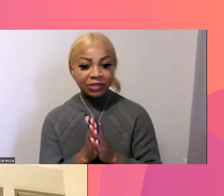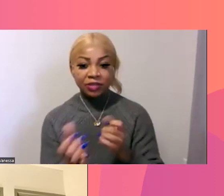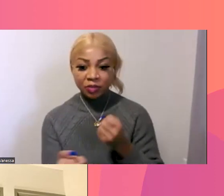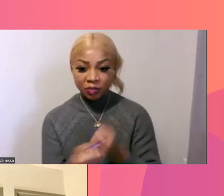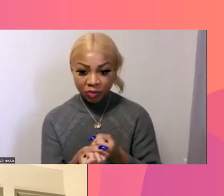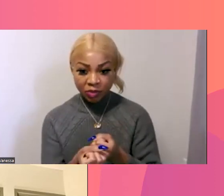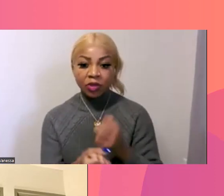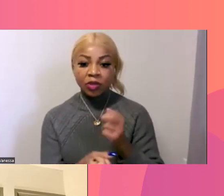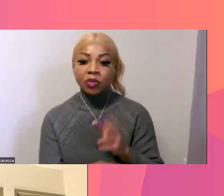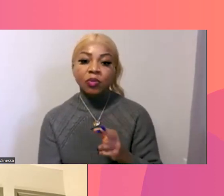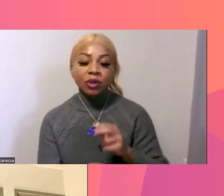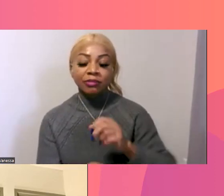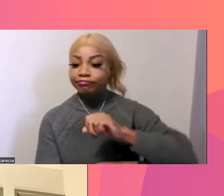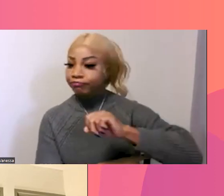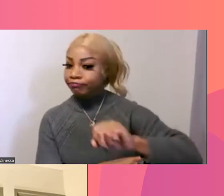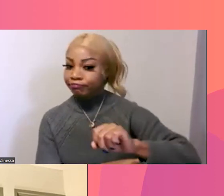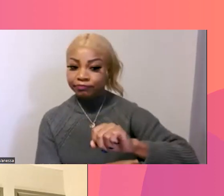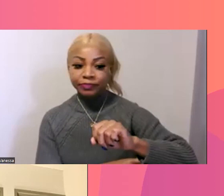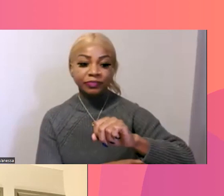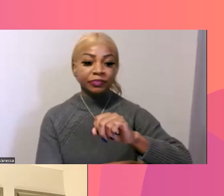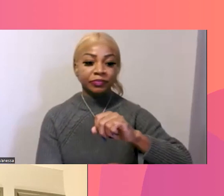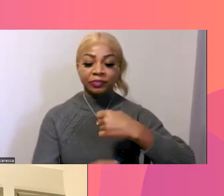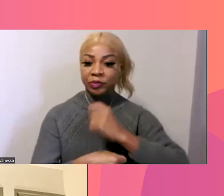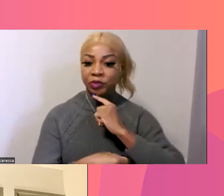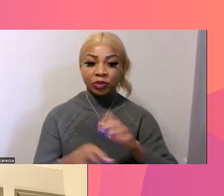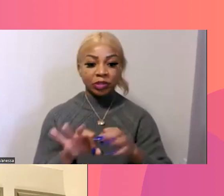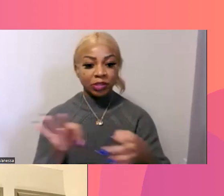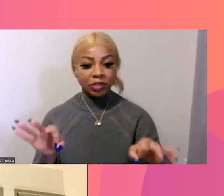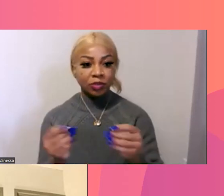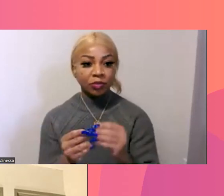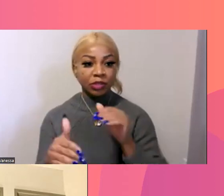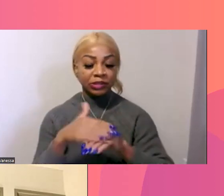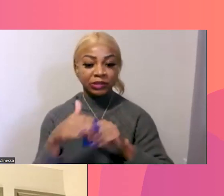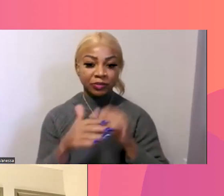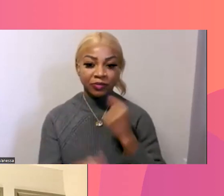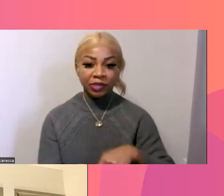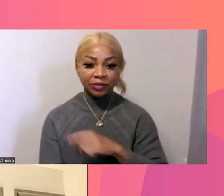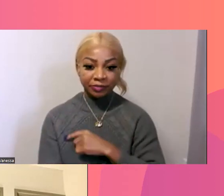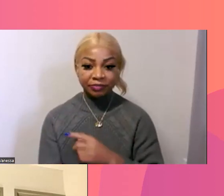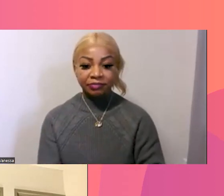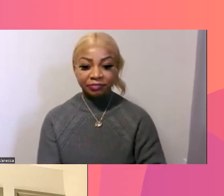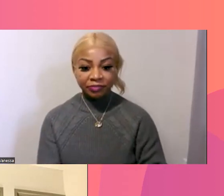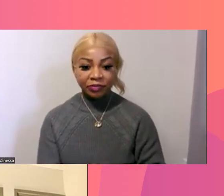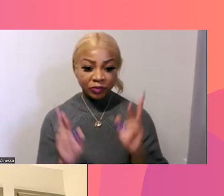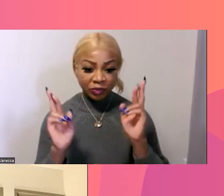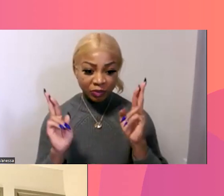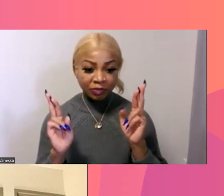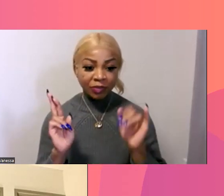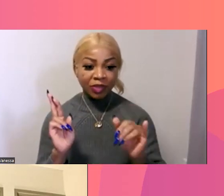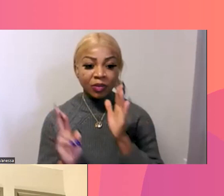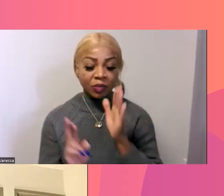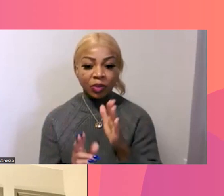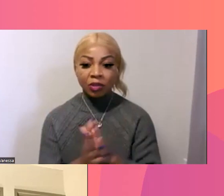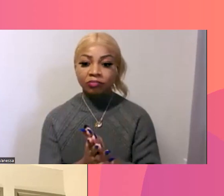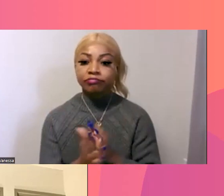je dis, voilà qui je suis. Donc, afin que ce soit plus accessible